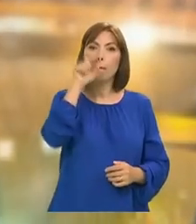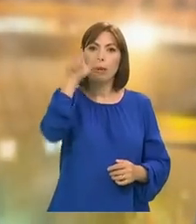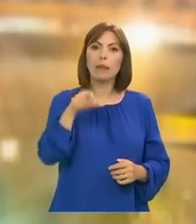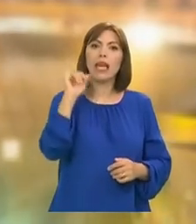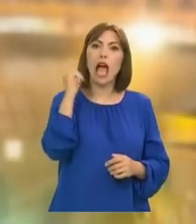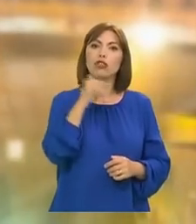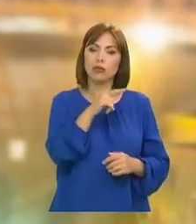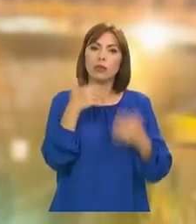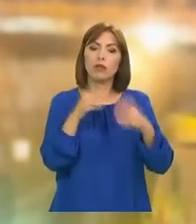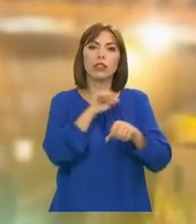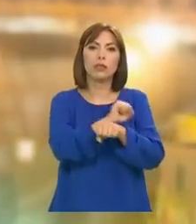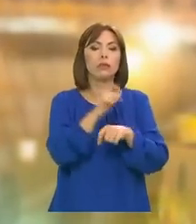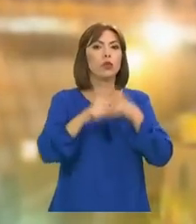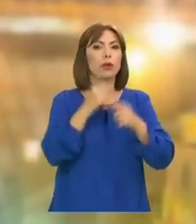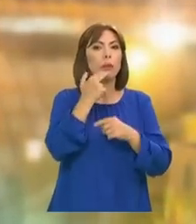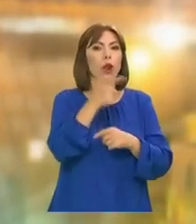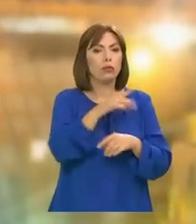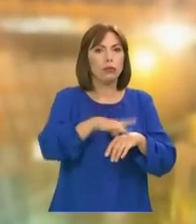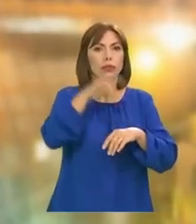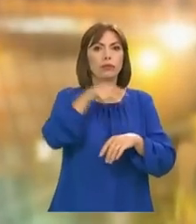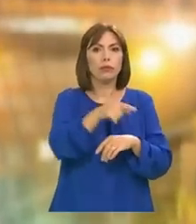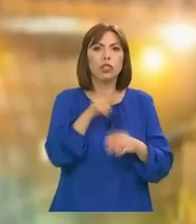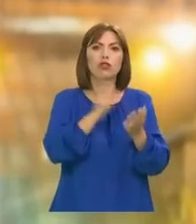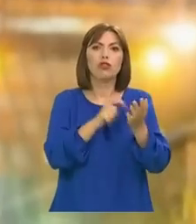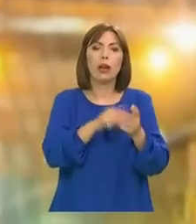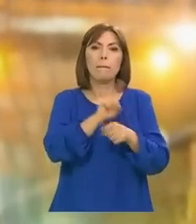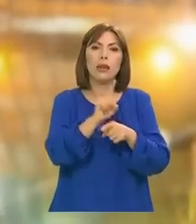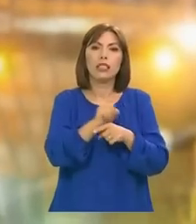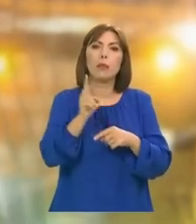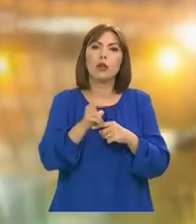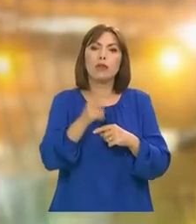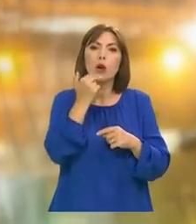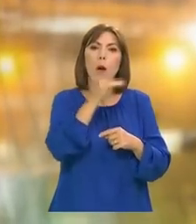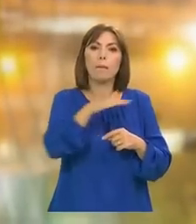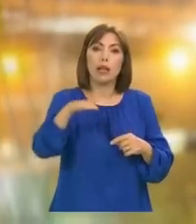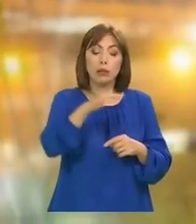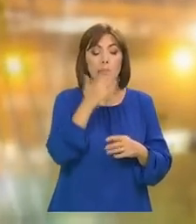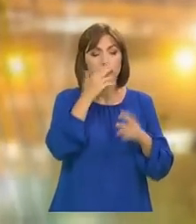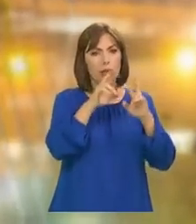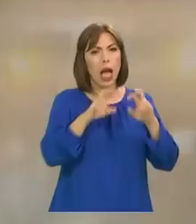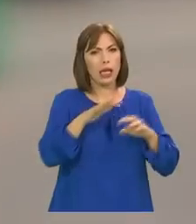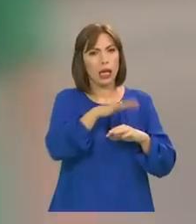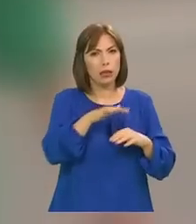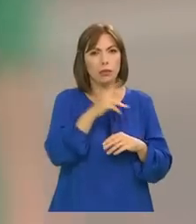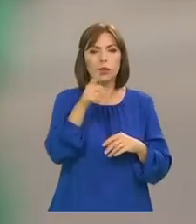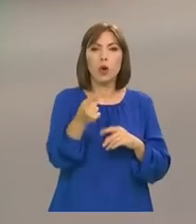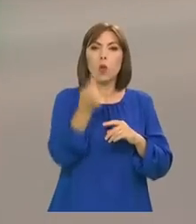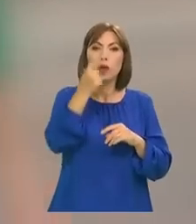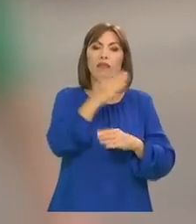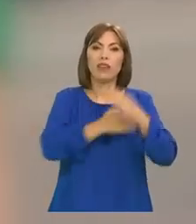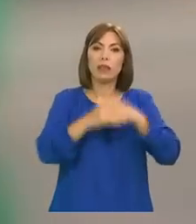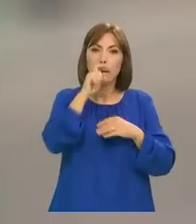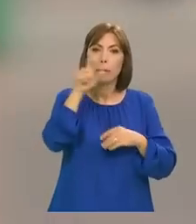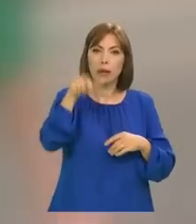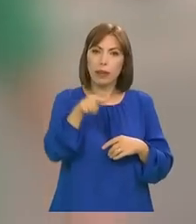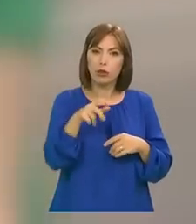Un bărbat din Iași a fost arestat după ce polițiștii au descoperit că cerea materiale pornografice minorilor. Potrivit anchetatorilor, una